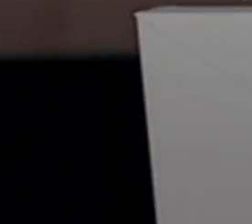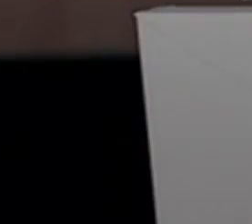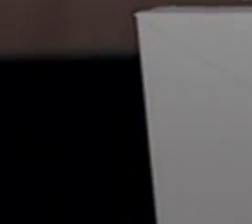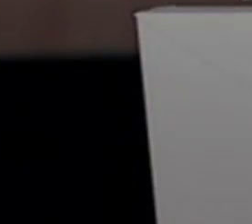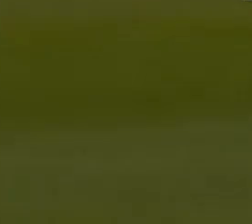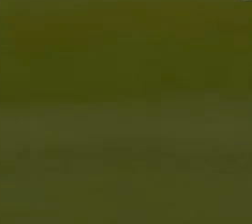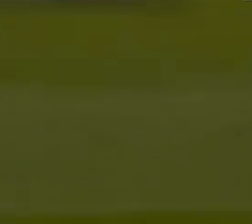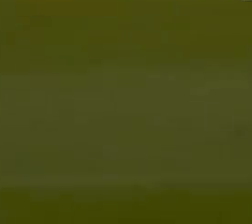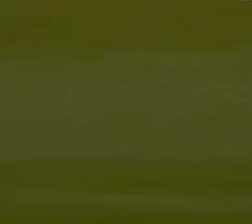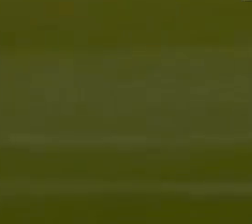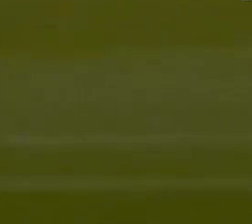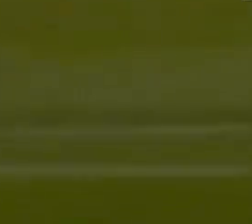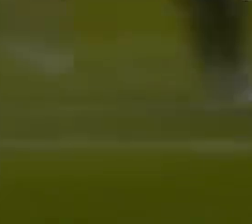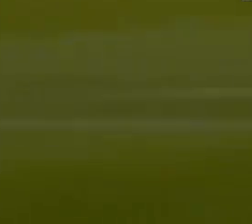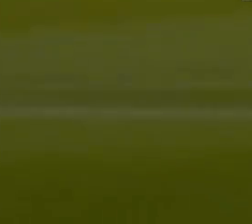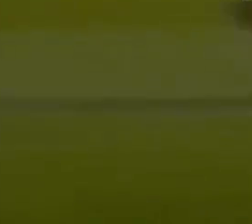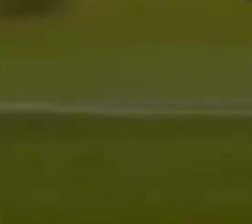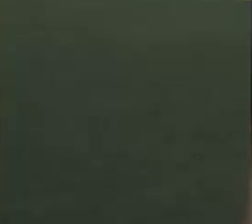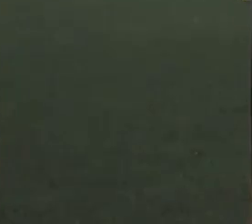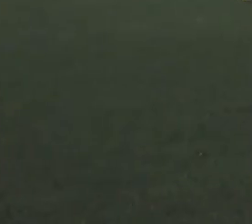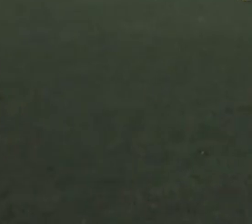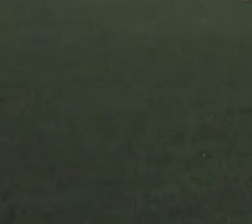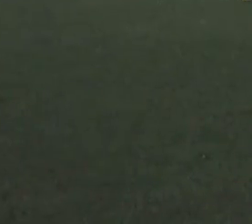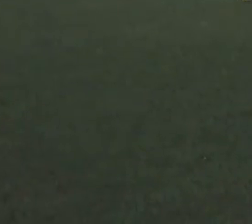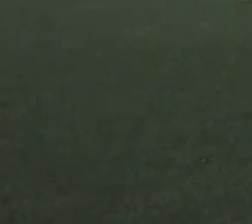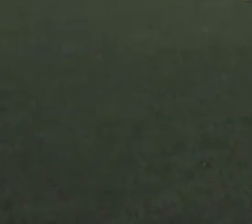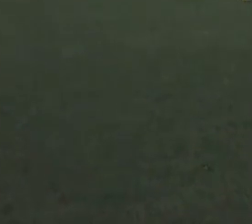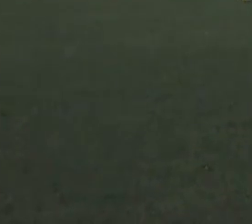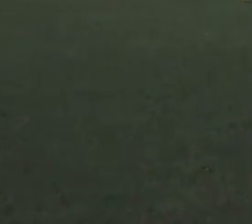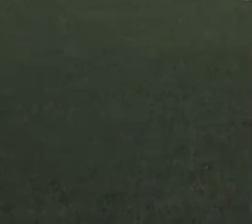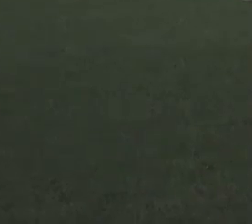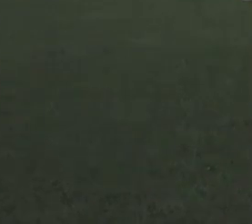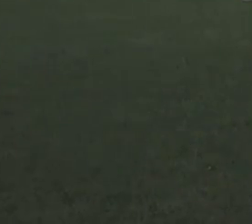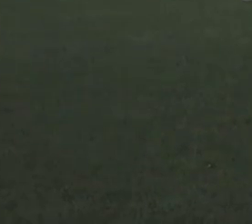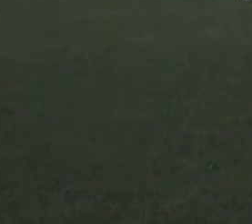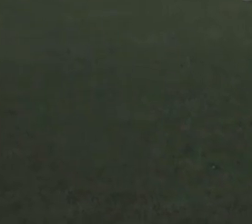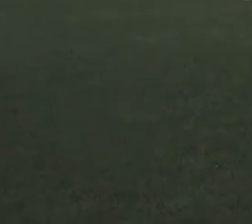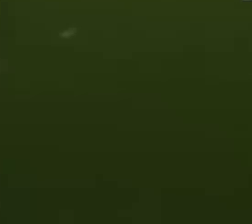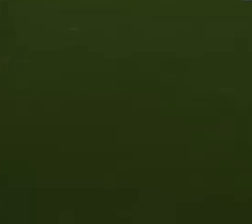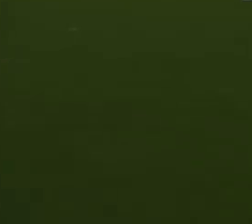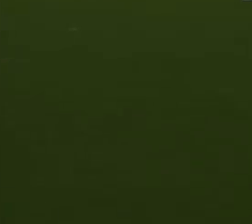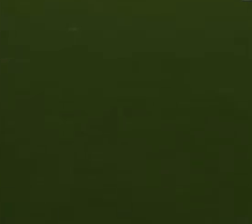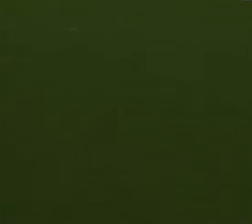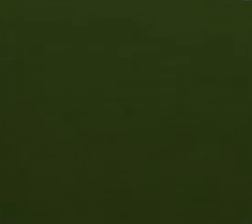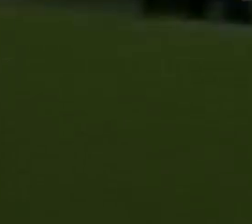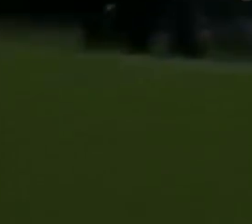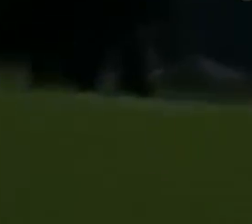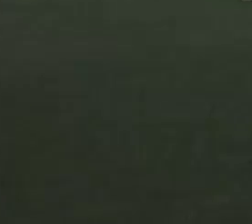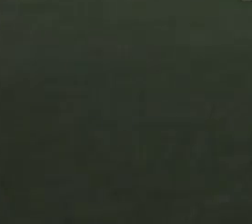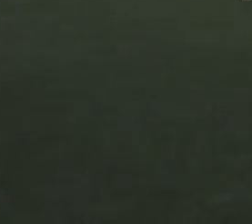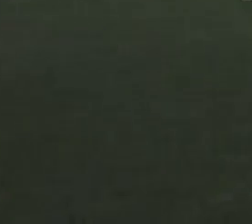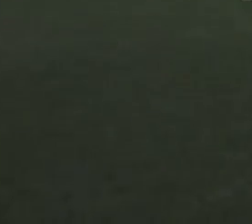יוצאים במחאה נגד מסי. אם מסי יגיע ביום חמישי בכל מקום שיש בו פלסטיני בעולם, טישרט של